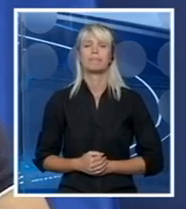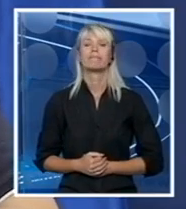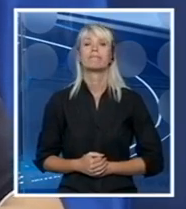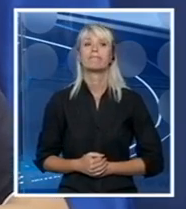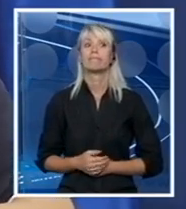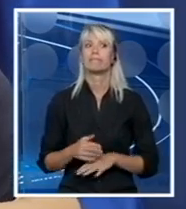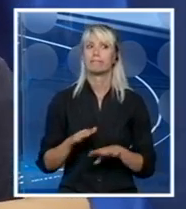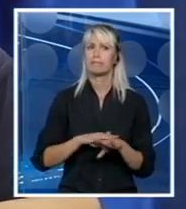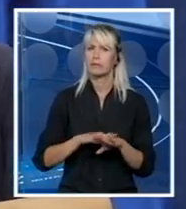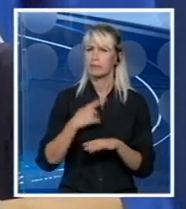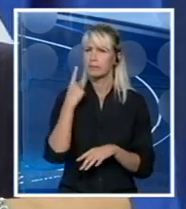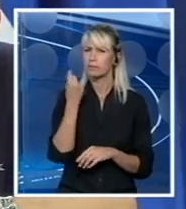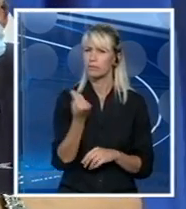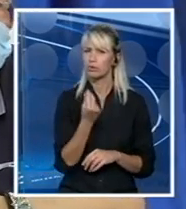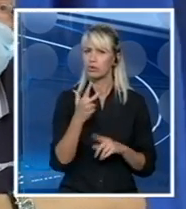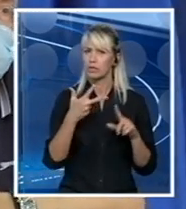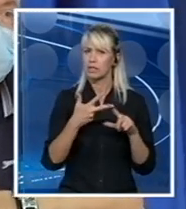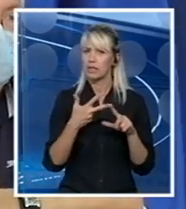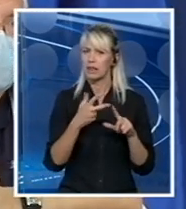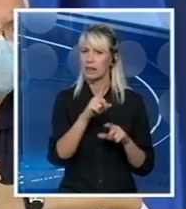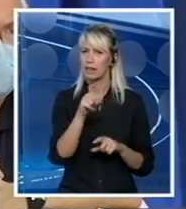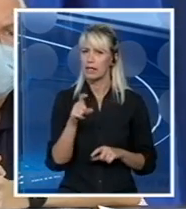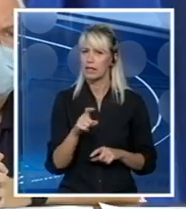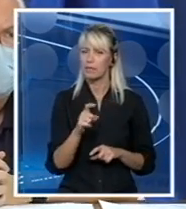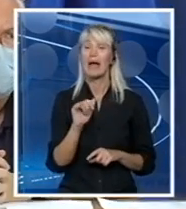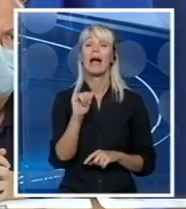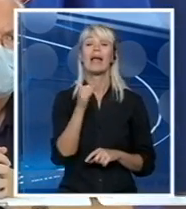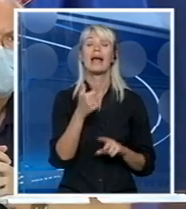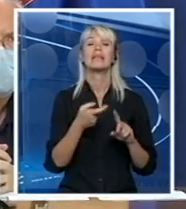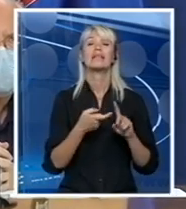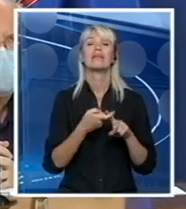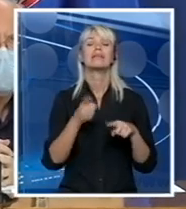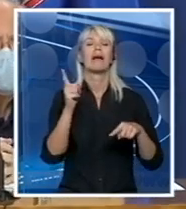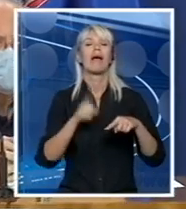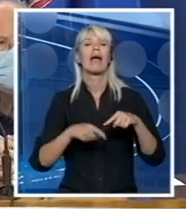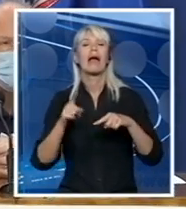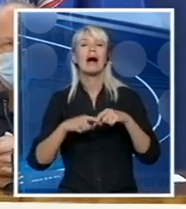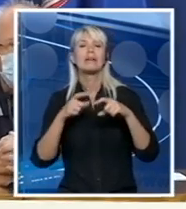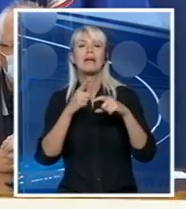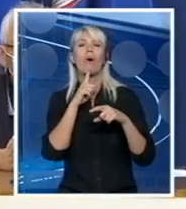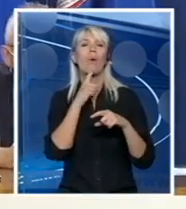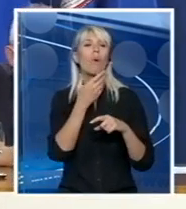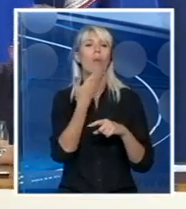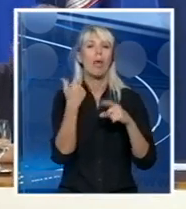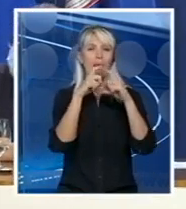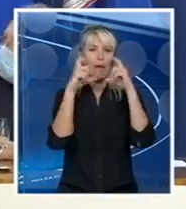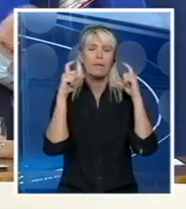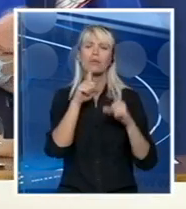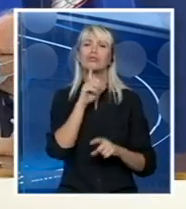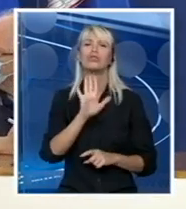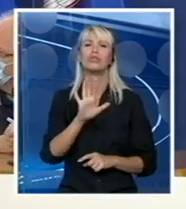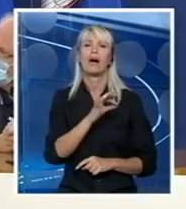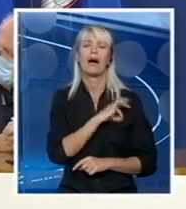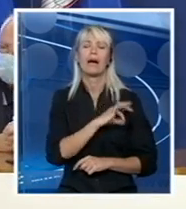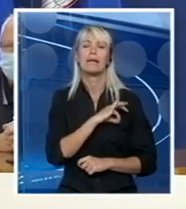Izvinite, mislim da je bilo još jedno pitanje. Da, bilo je pitanje u vezi sa kažnjavanjem za nenošenje maski. Ko je za to nadležan, pošto